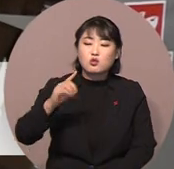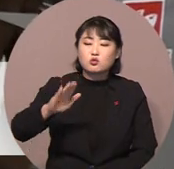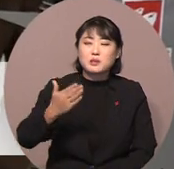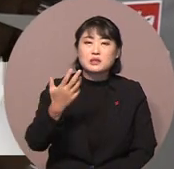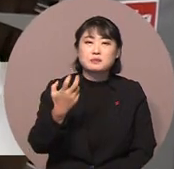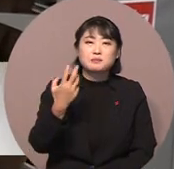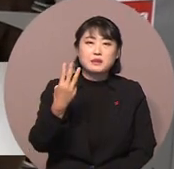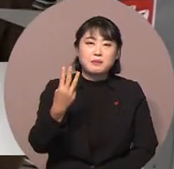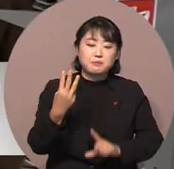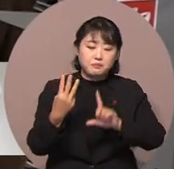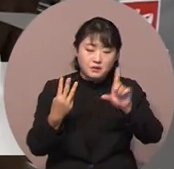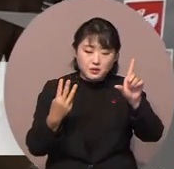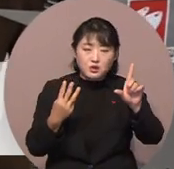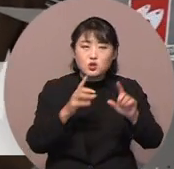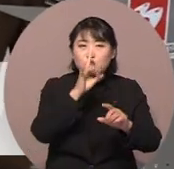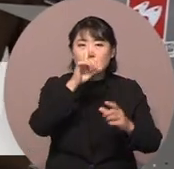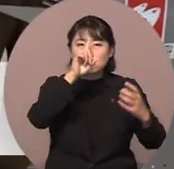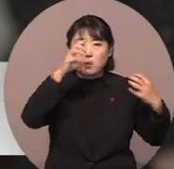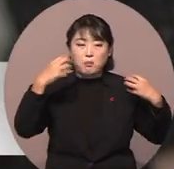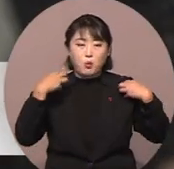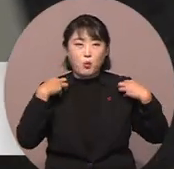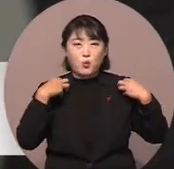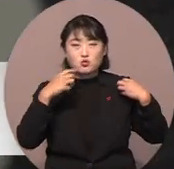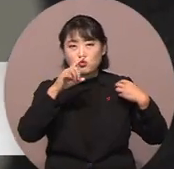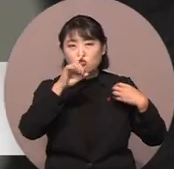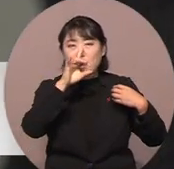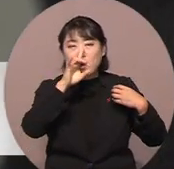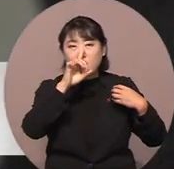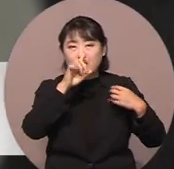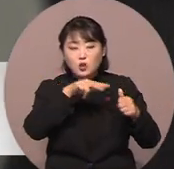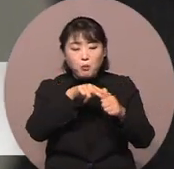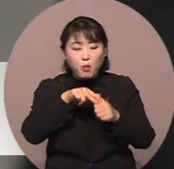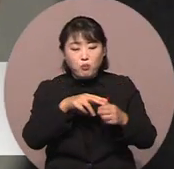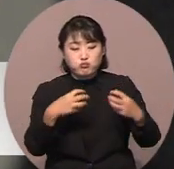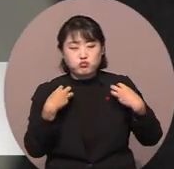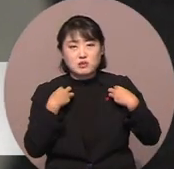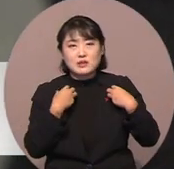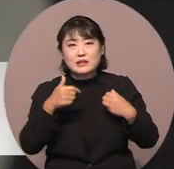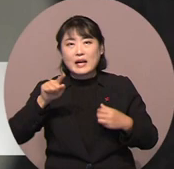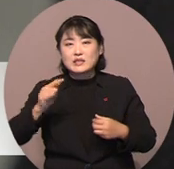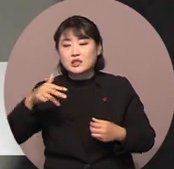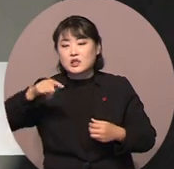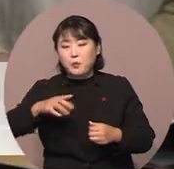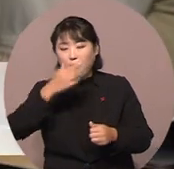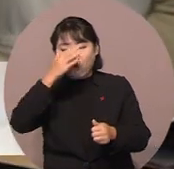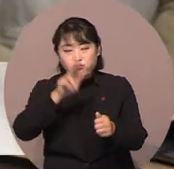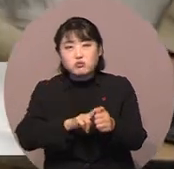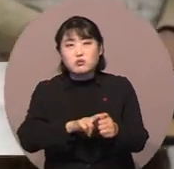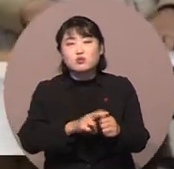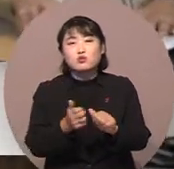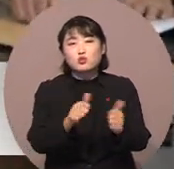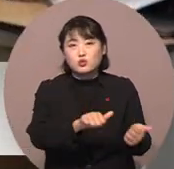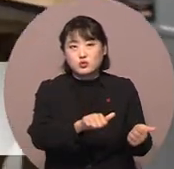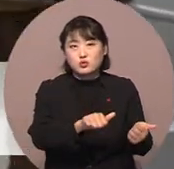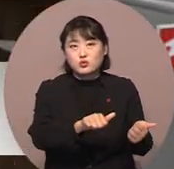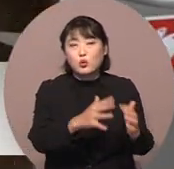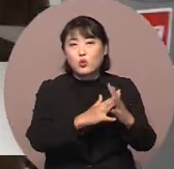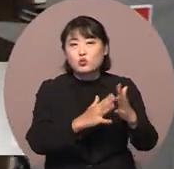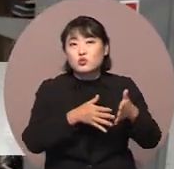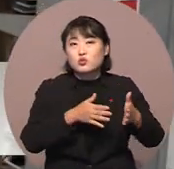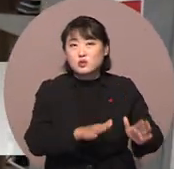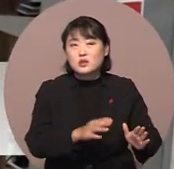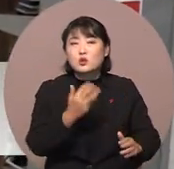1973년 당시 중앙정보부에서 간첩 누명을 쓰고 숨진 공주 출신 대한민국 의문사